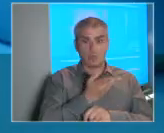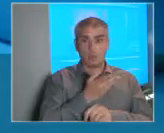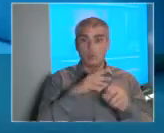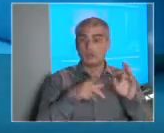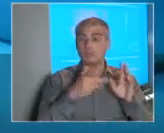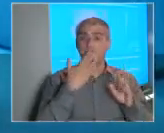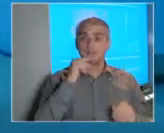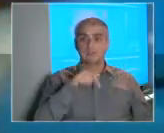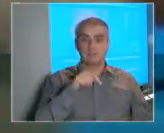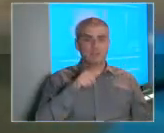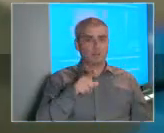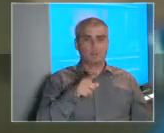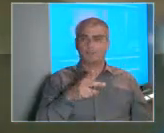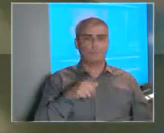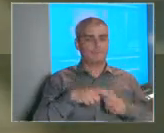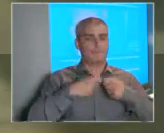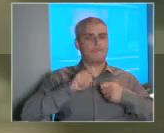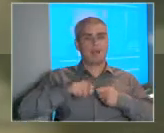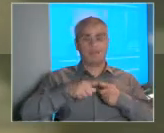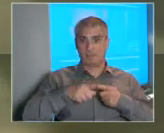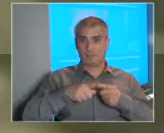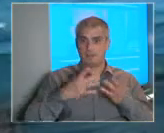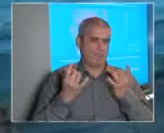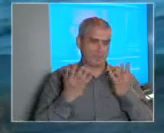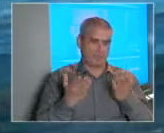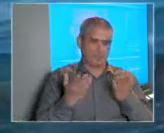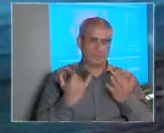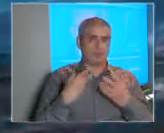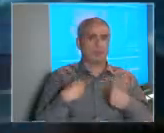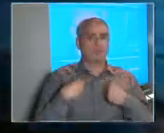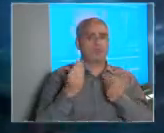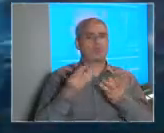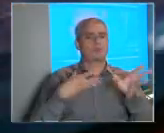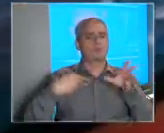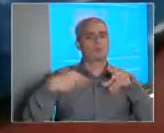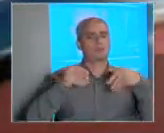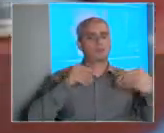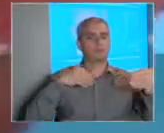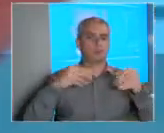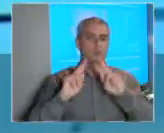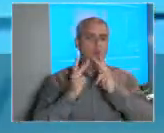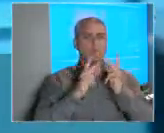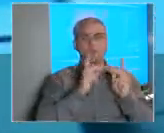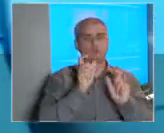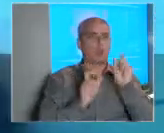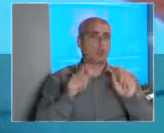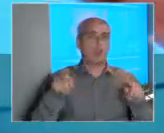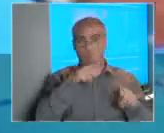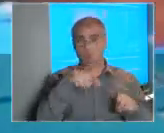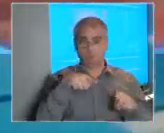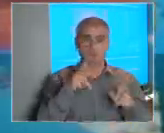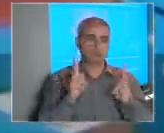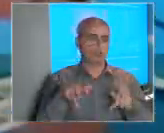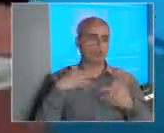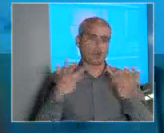המערכת הישראלית היא מערכת פרלמנטרית, ומטבעה היא נותנת גמישות לקבוצות אוכלוסייה